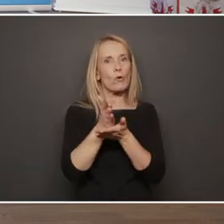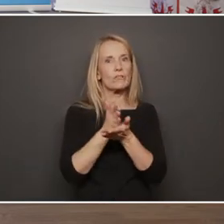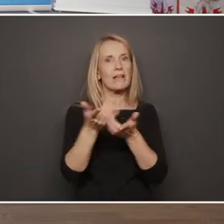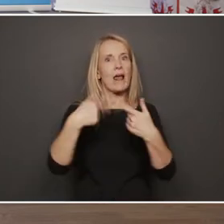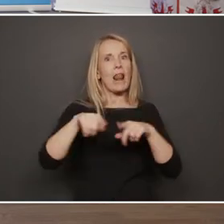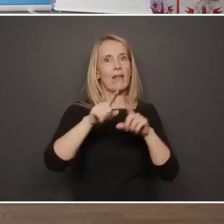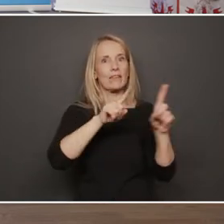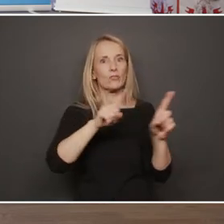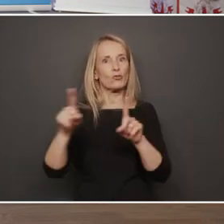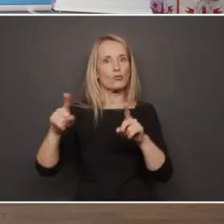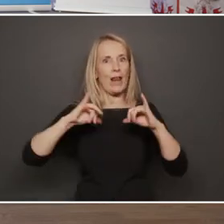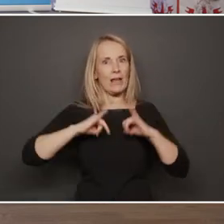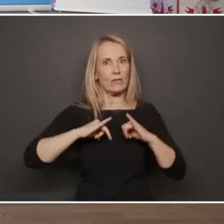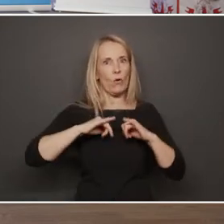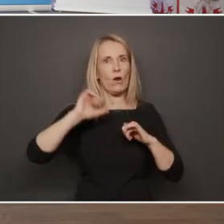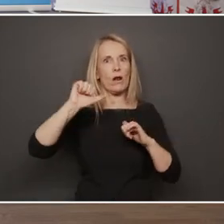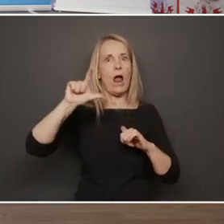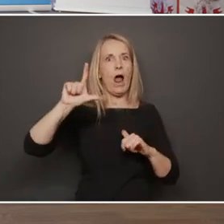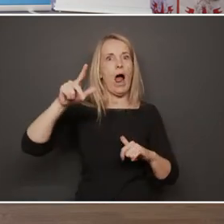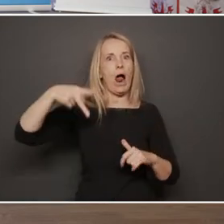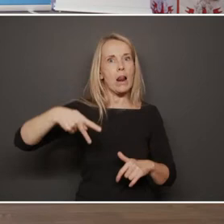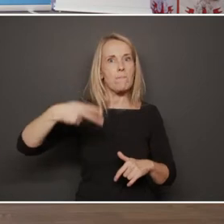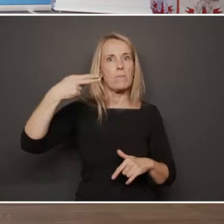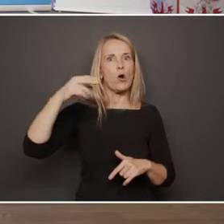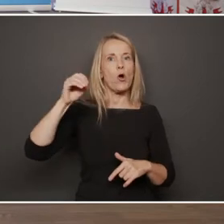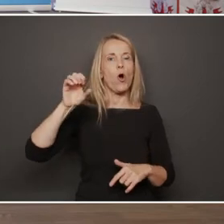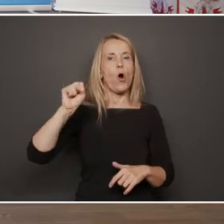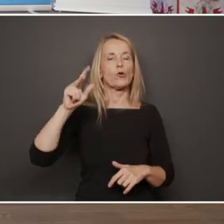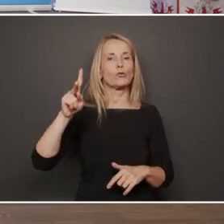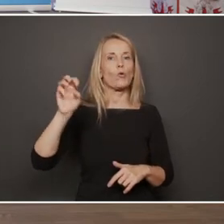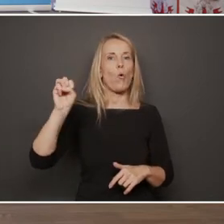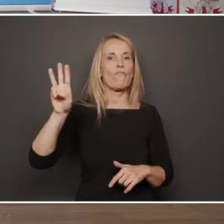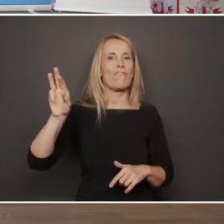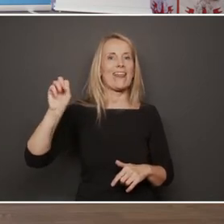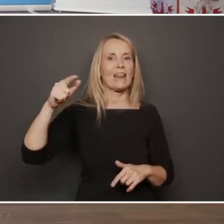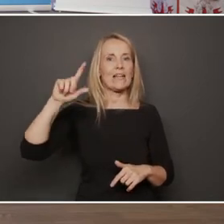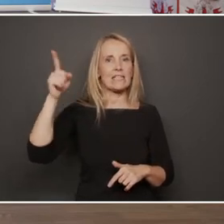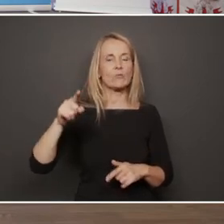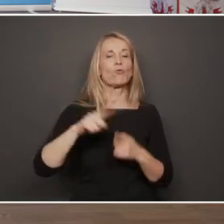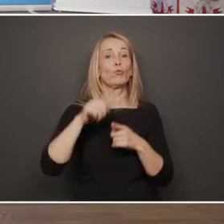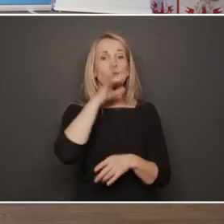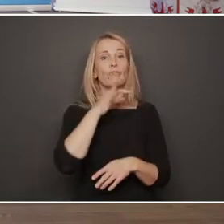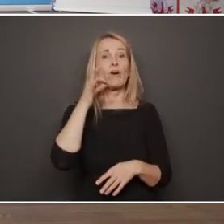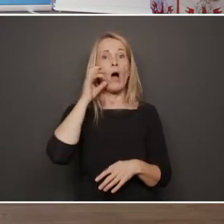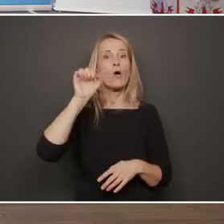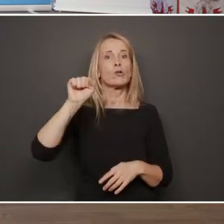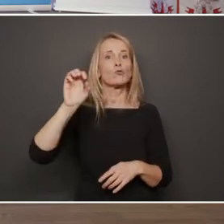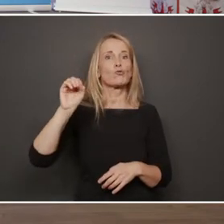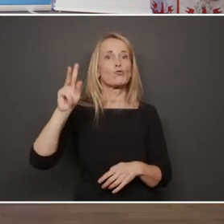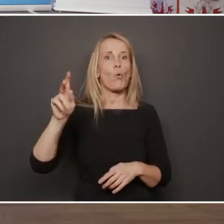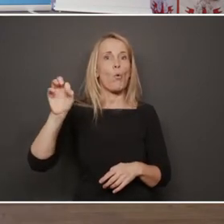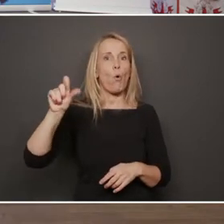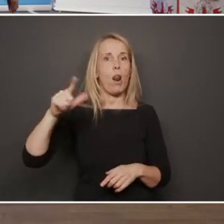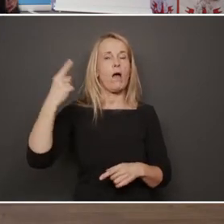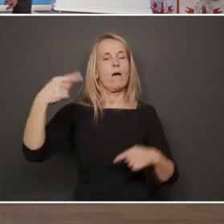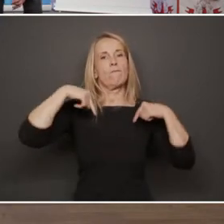Tirol, Angelika Alp-Hoskowetz, und Vera Sokol, Vorstandsmitglied der ARGE SODIT.